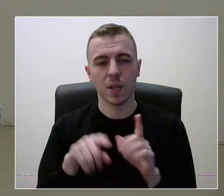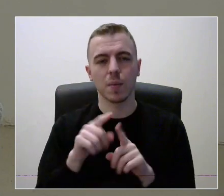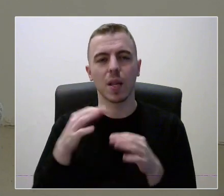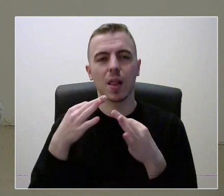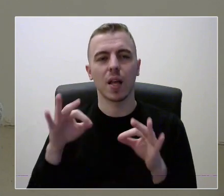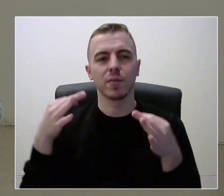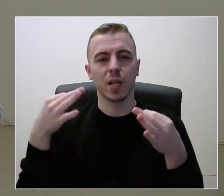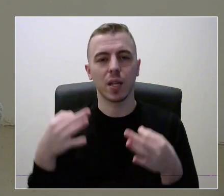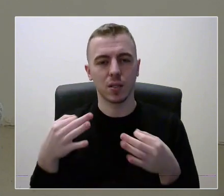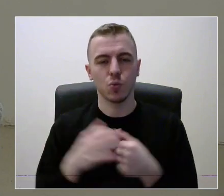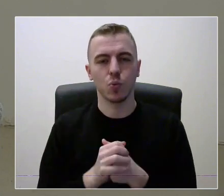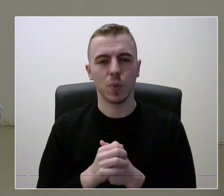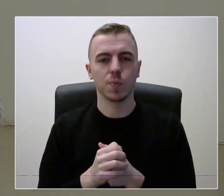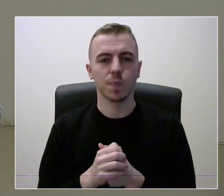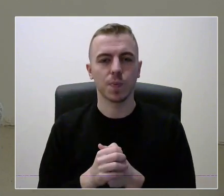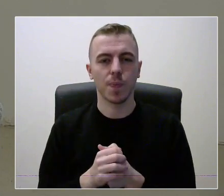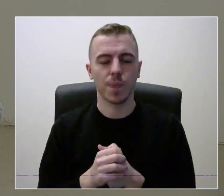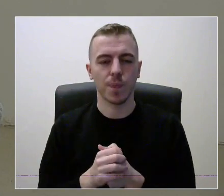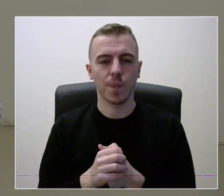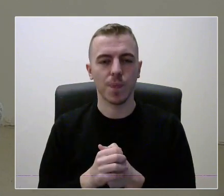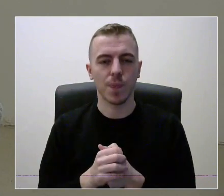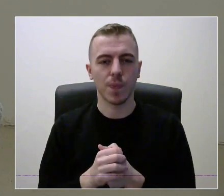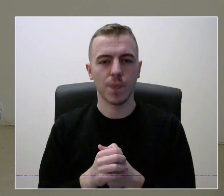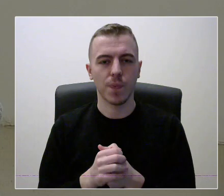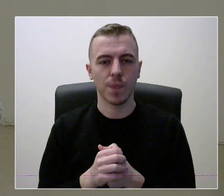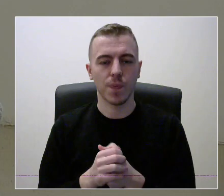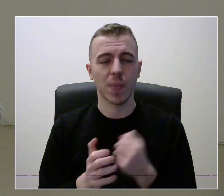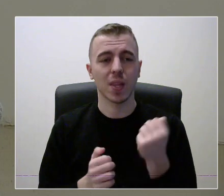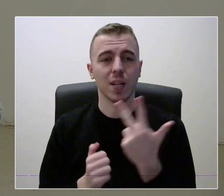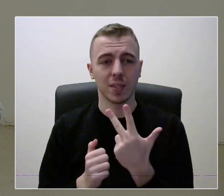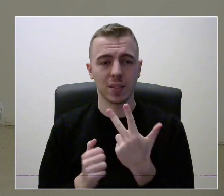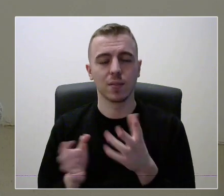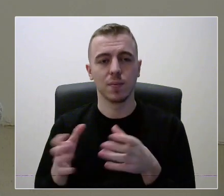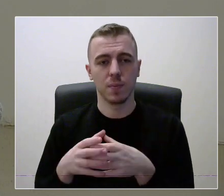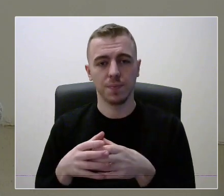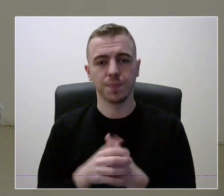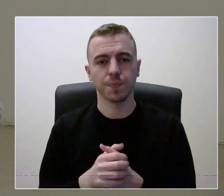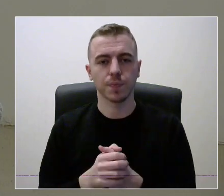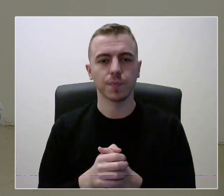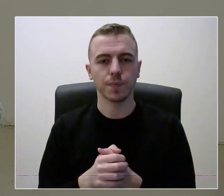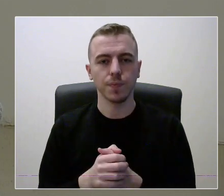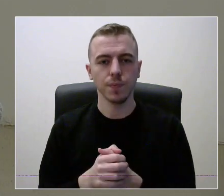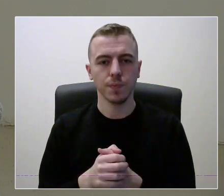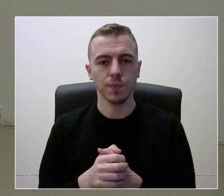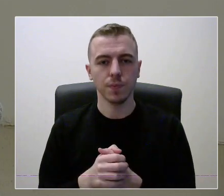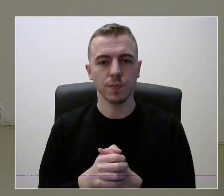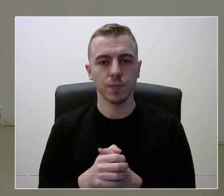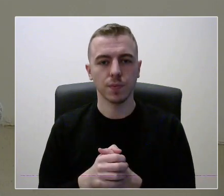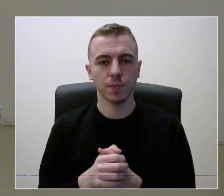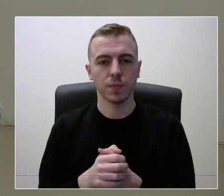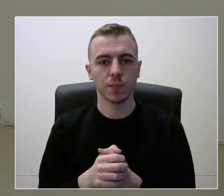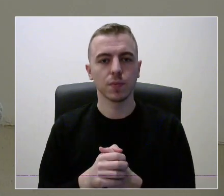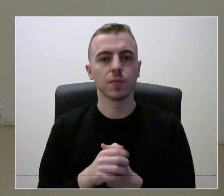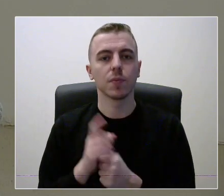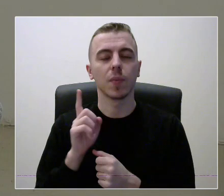teisingumas. Šiai dienai yra, reiškia, pirmieji tokie, reiškia, partneriai mūsų koalicijos, taip, bet mes esame